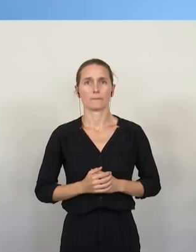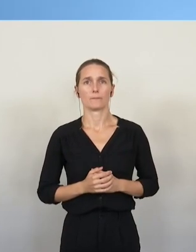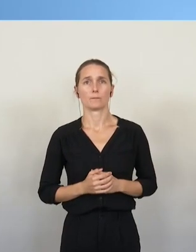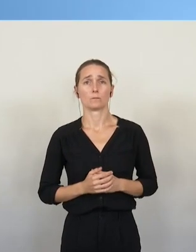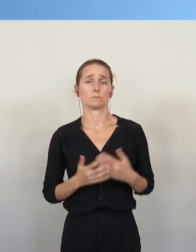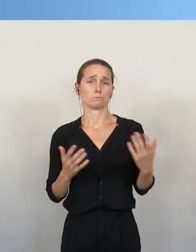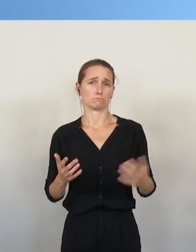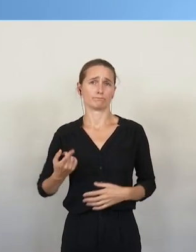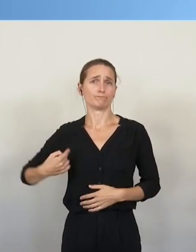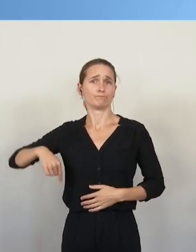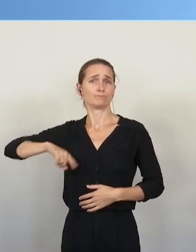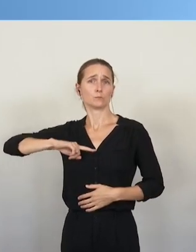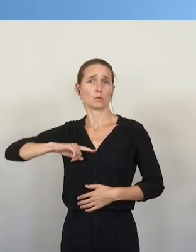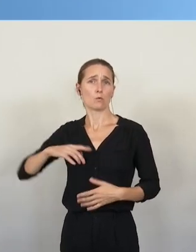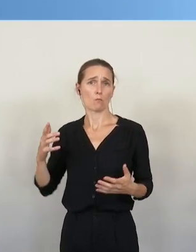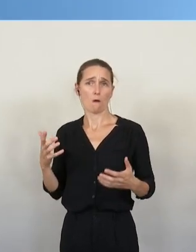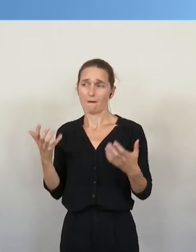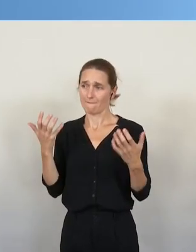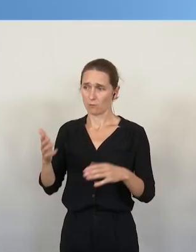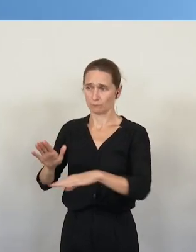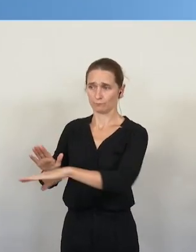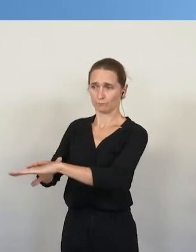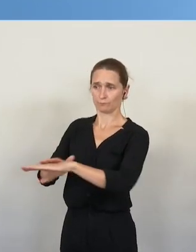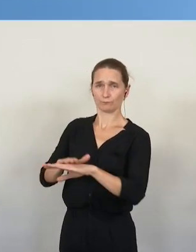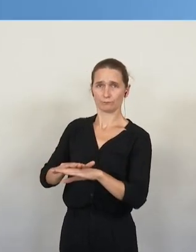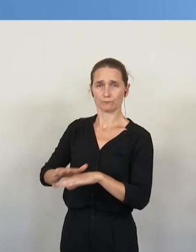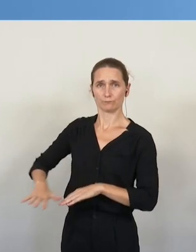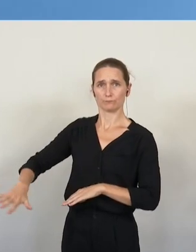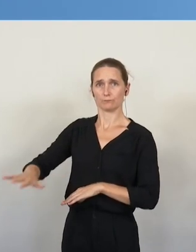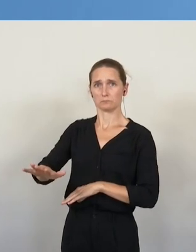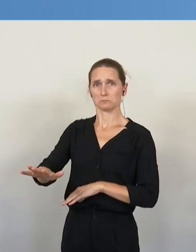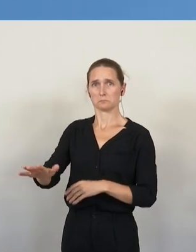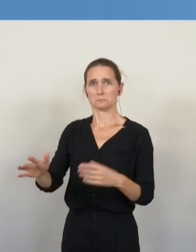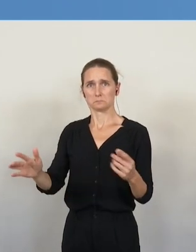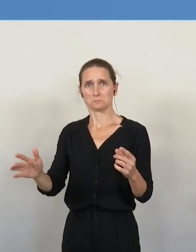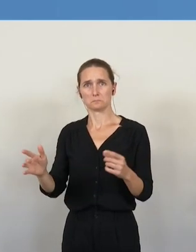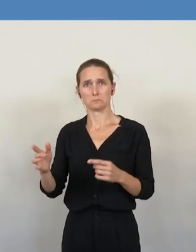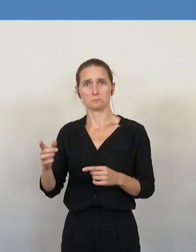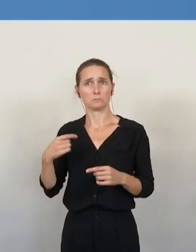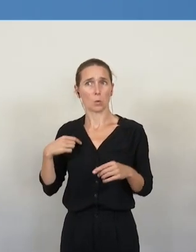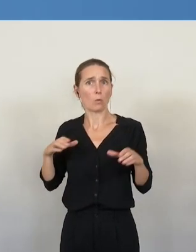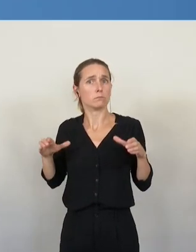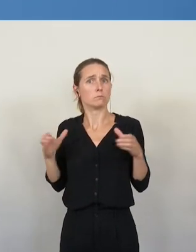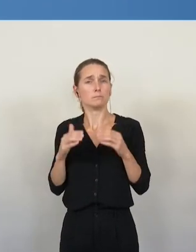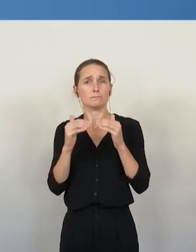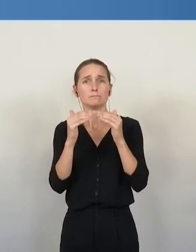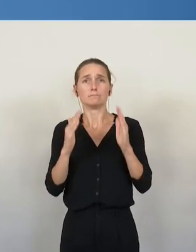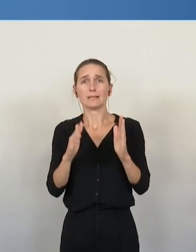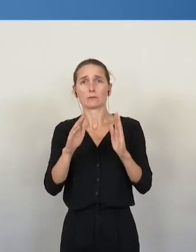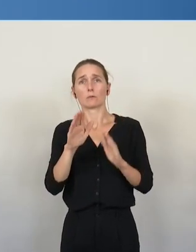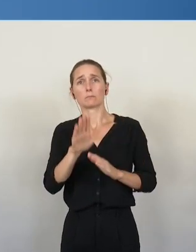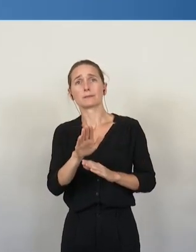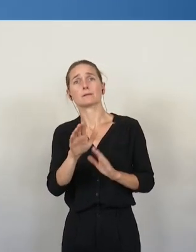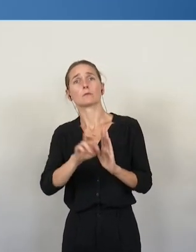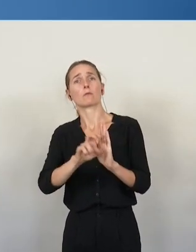nous euh simplement voulait attirer l'attention sur notre maison commune la maison des Grenoblois et des grenobloises